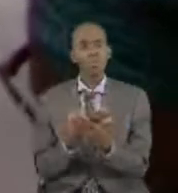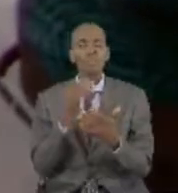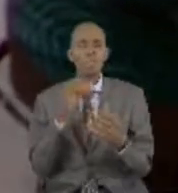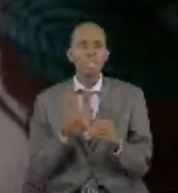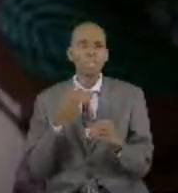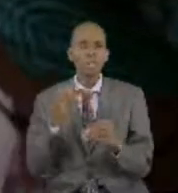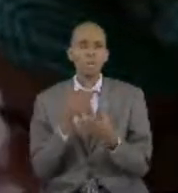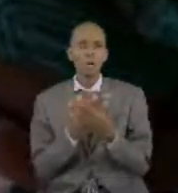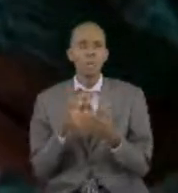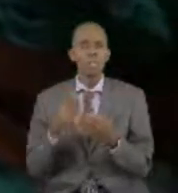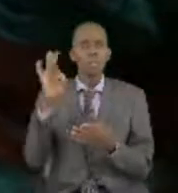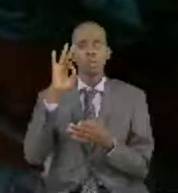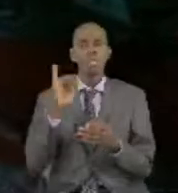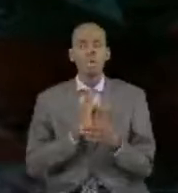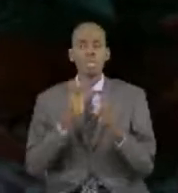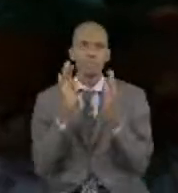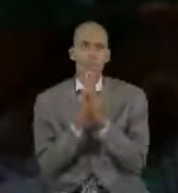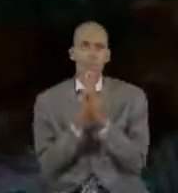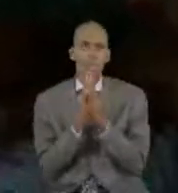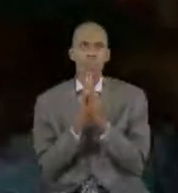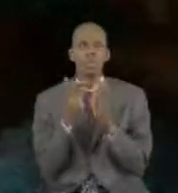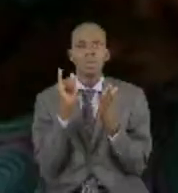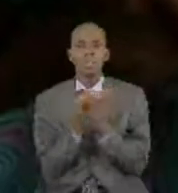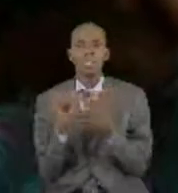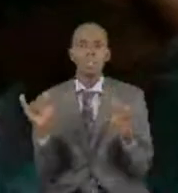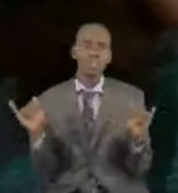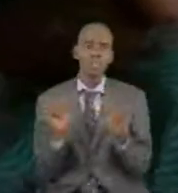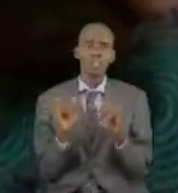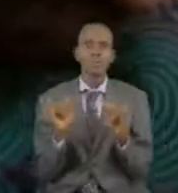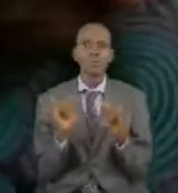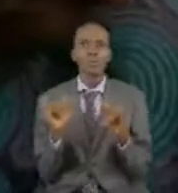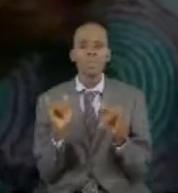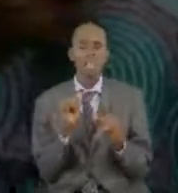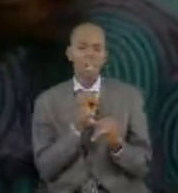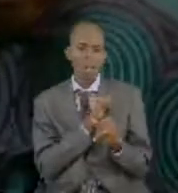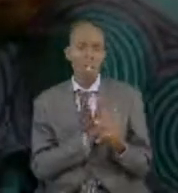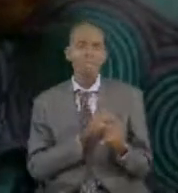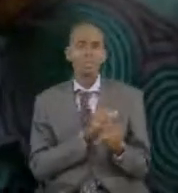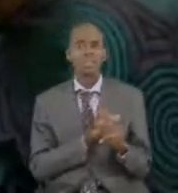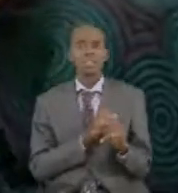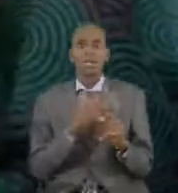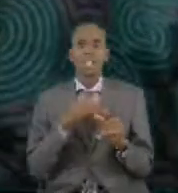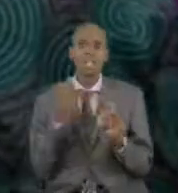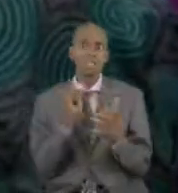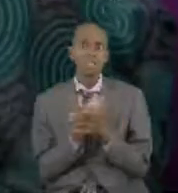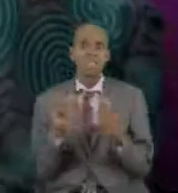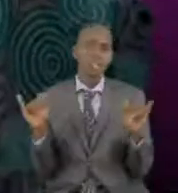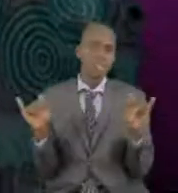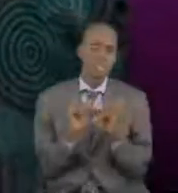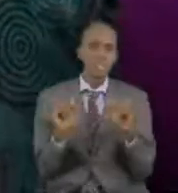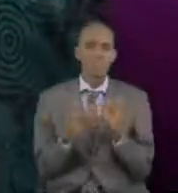Saint-Esprit. Je prie que cette même attitude, cette